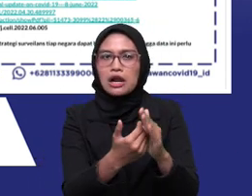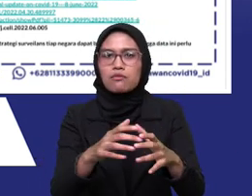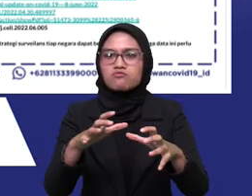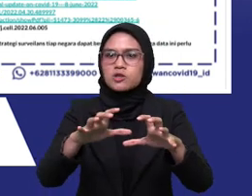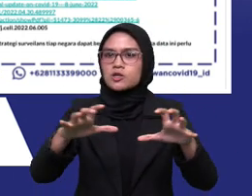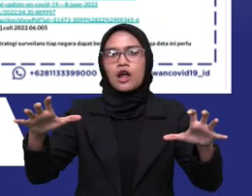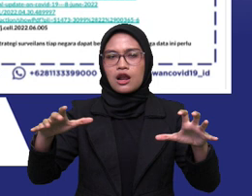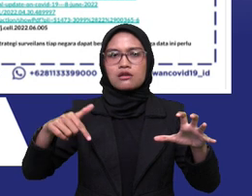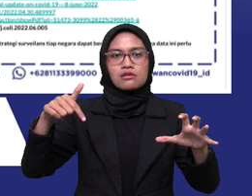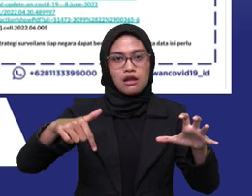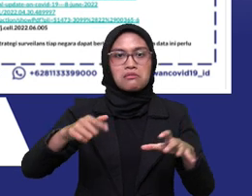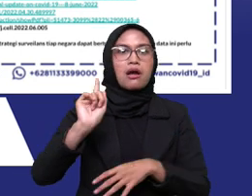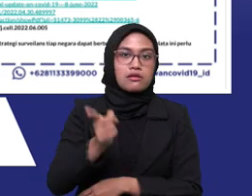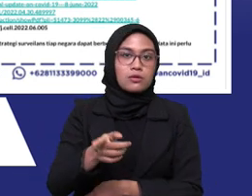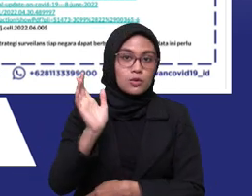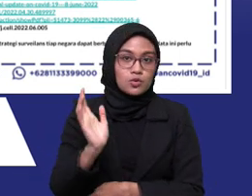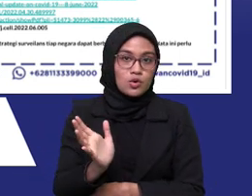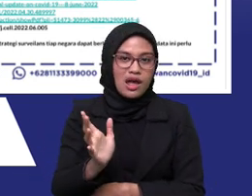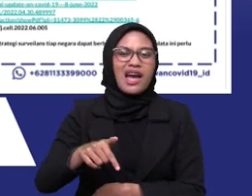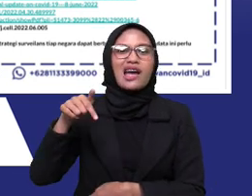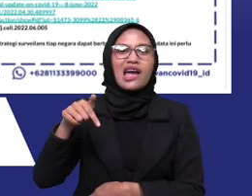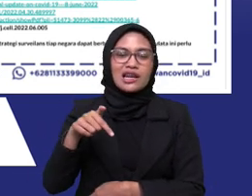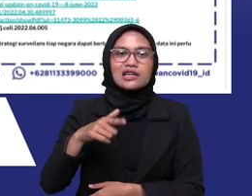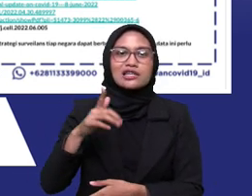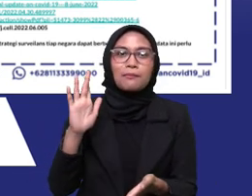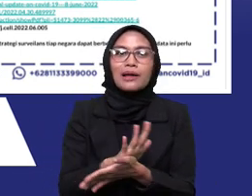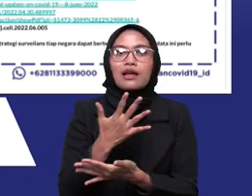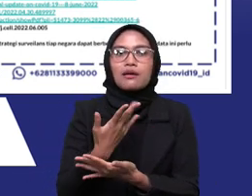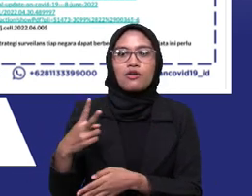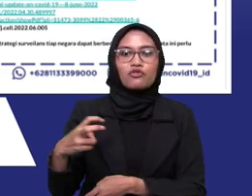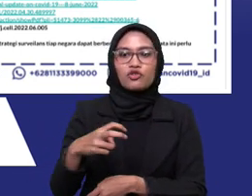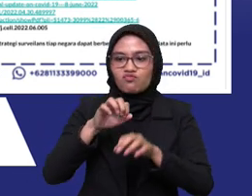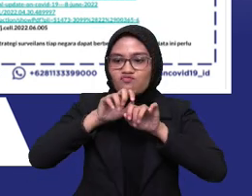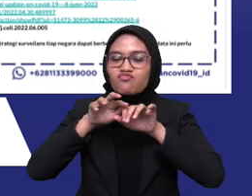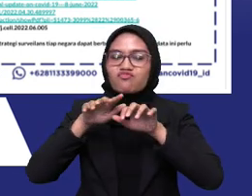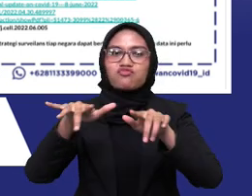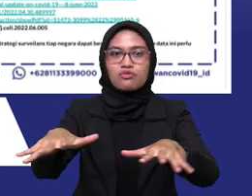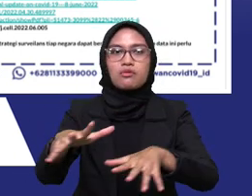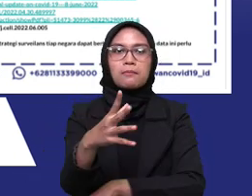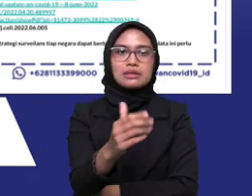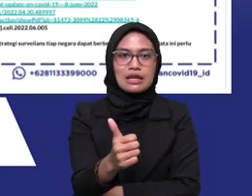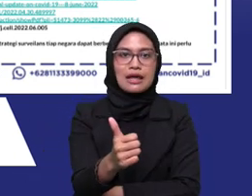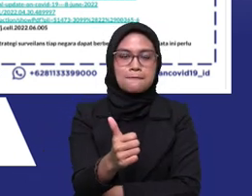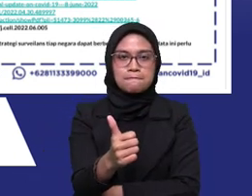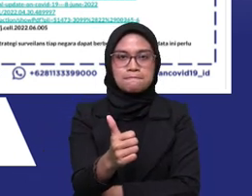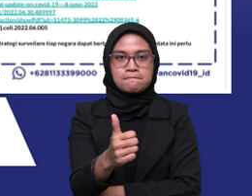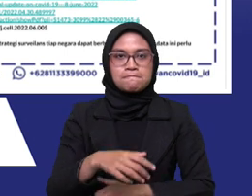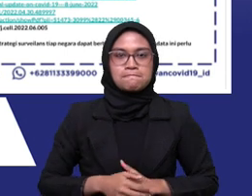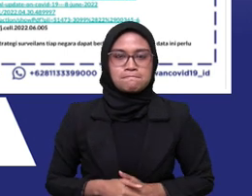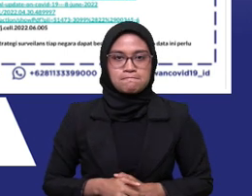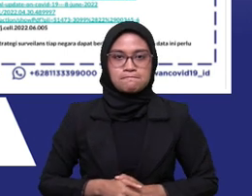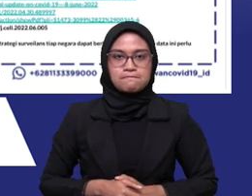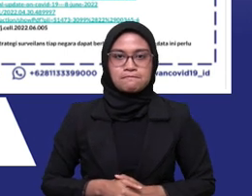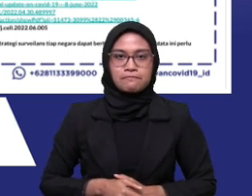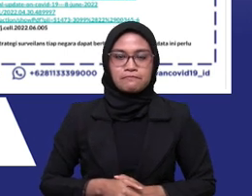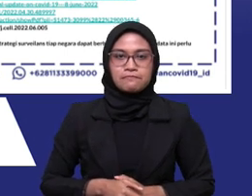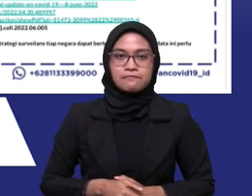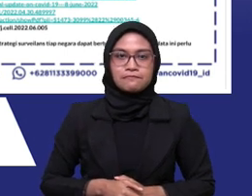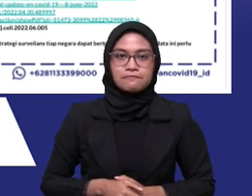orang berpotensi meningkatkan Interaksi antarmasyarakat yang juga dapat meningkatkan potensi penularan